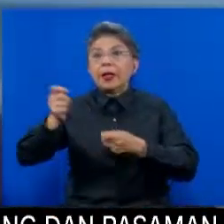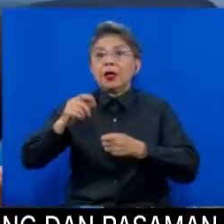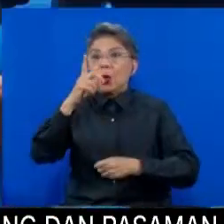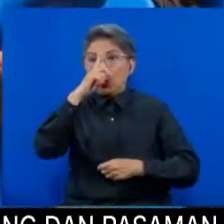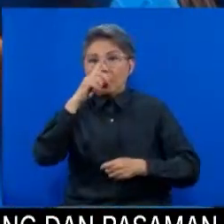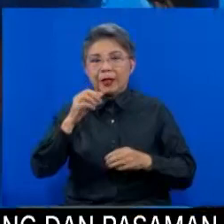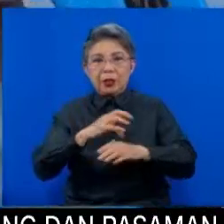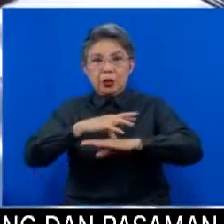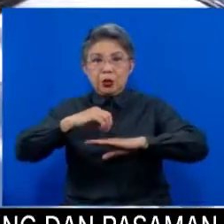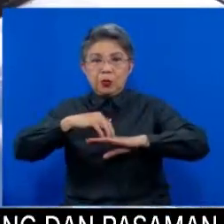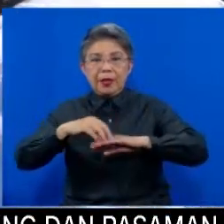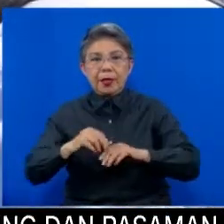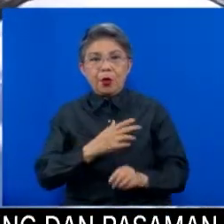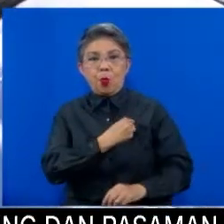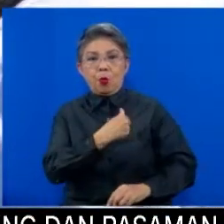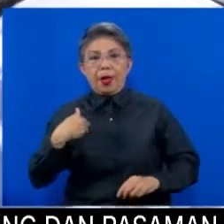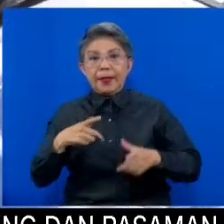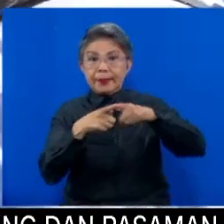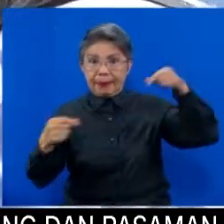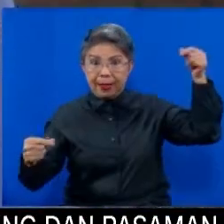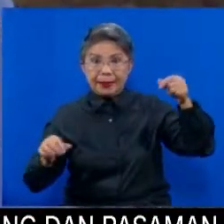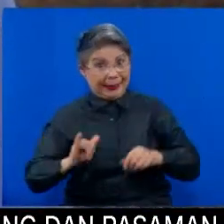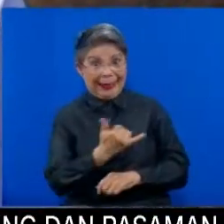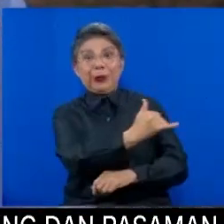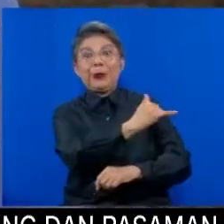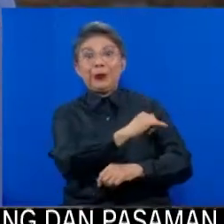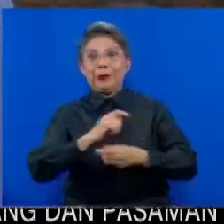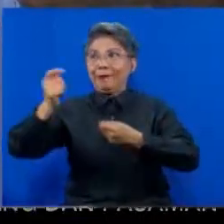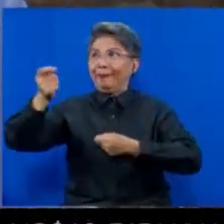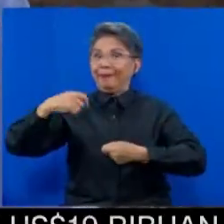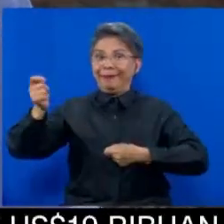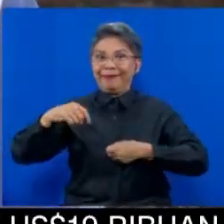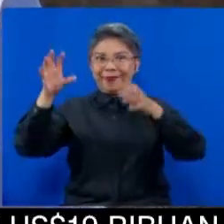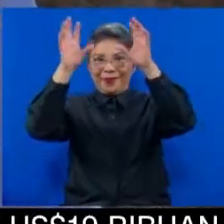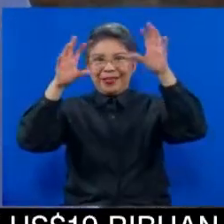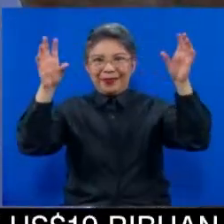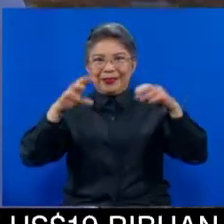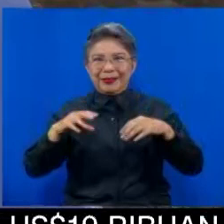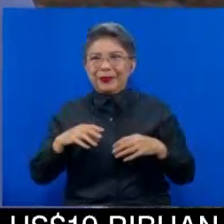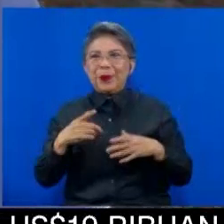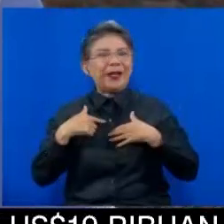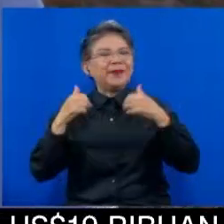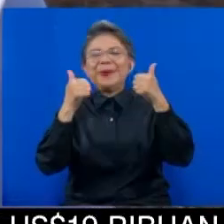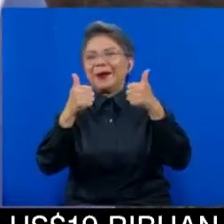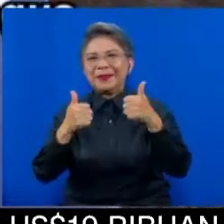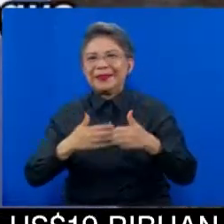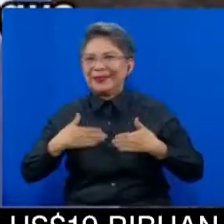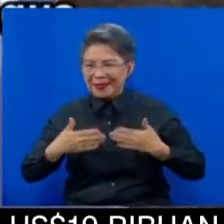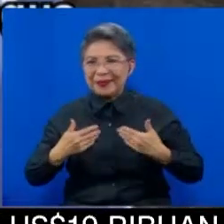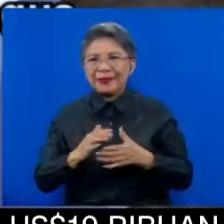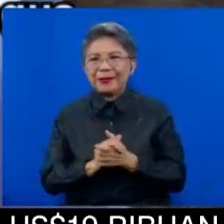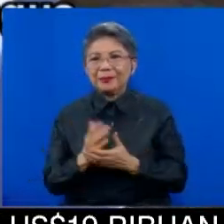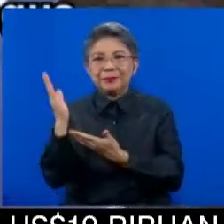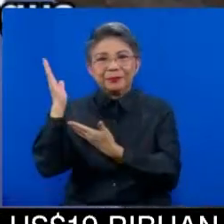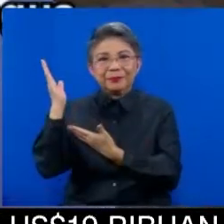yakni Swedia, Polandia, dan Jepang. Completely different. We have very simple guys.